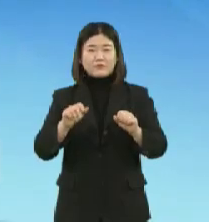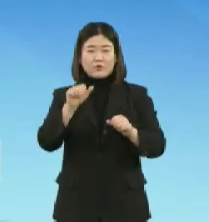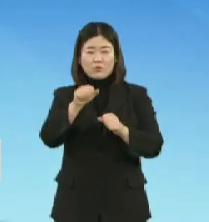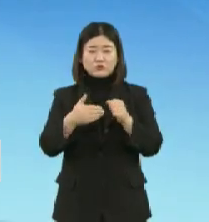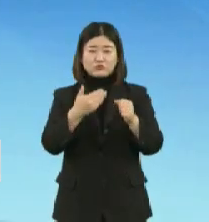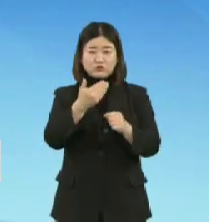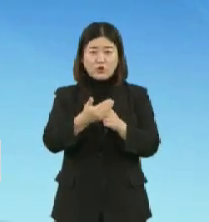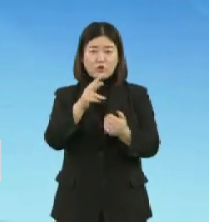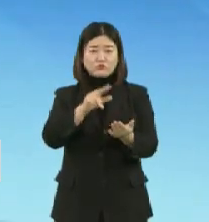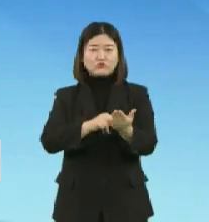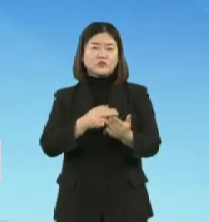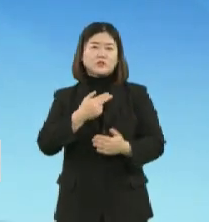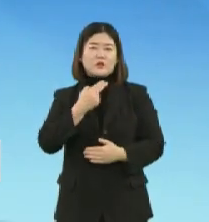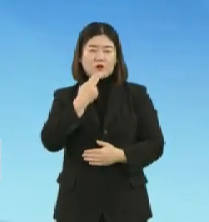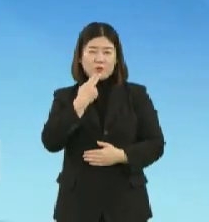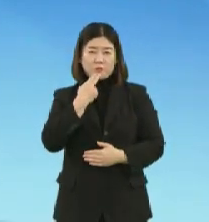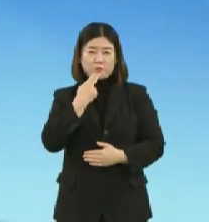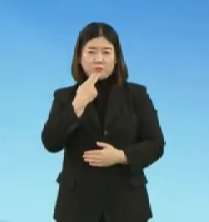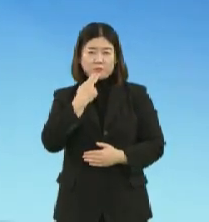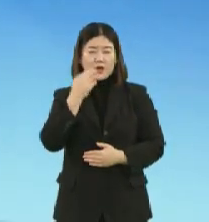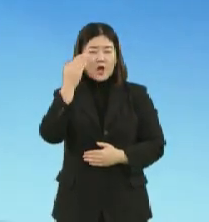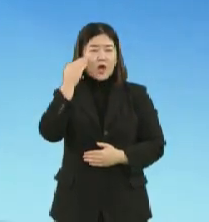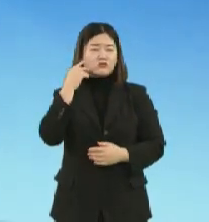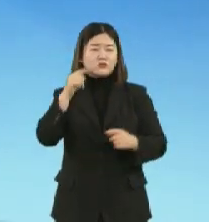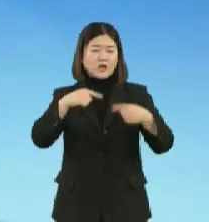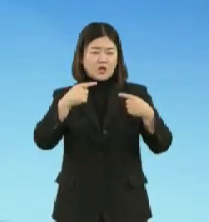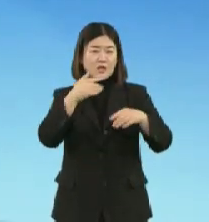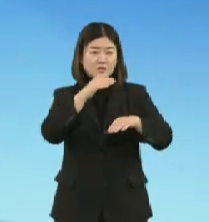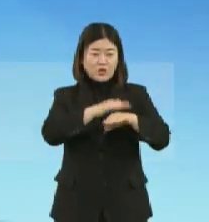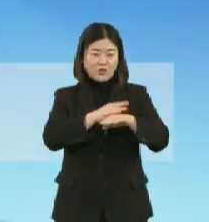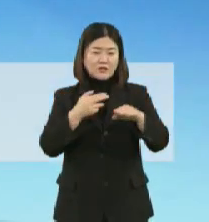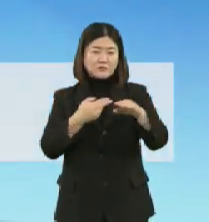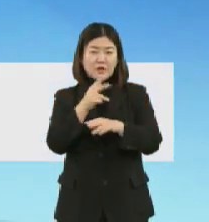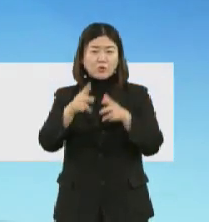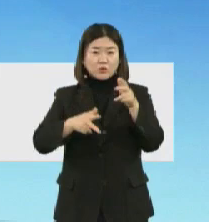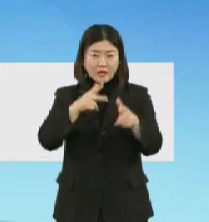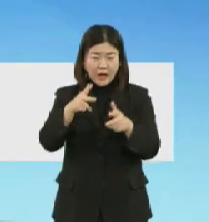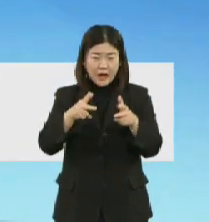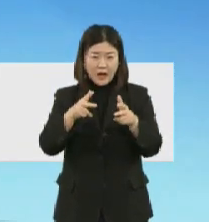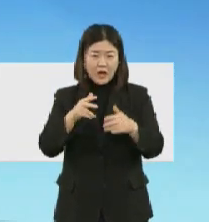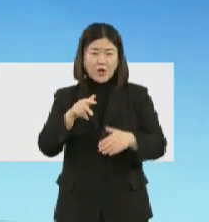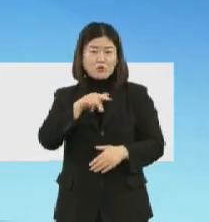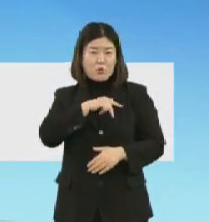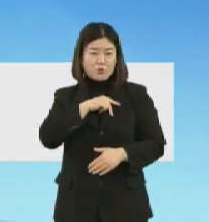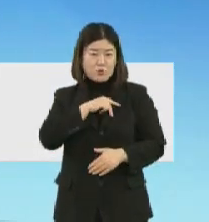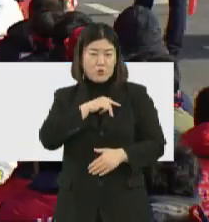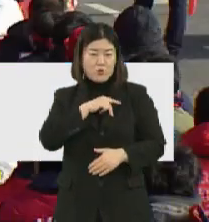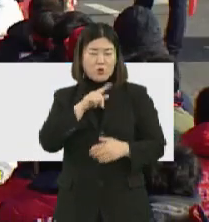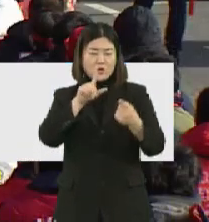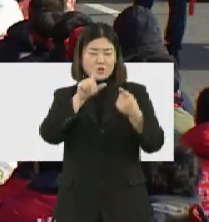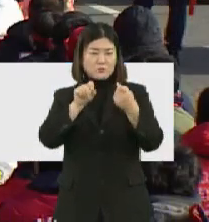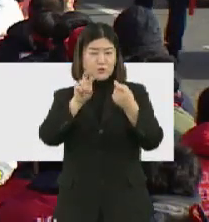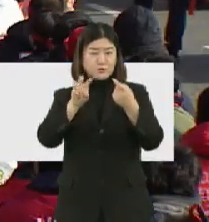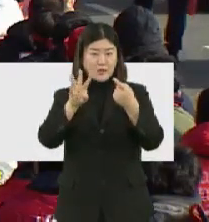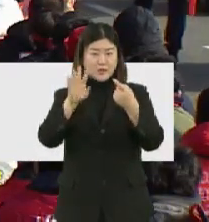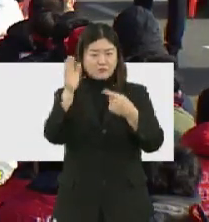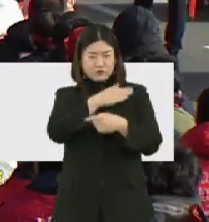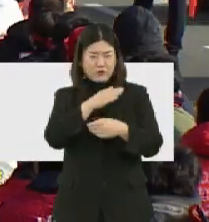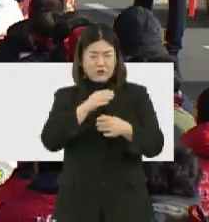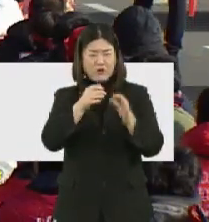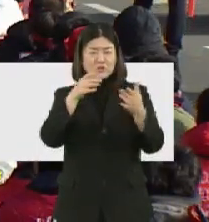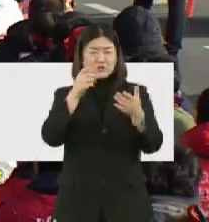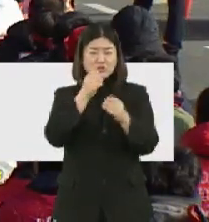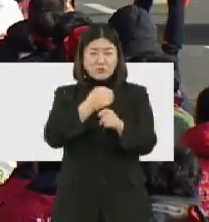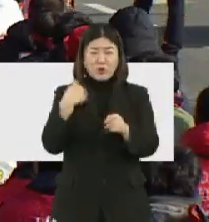59년 동안 무분규 사업장이 던 한국타이어 대전과 금산 공장 노조가 24일부터 무기한 파업에 들어간